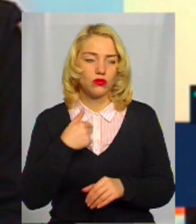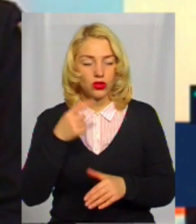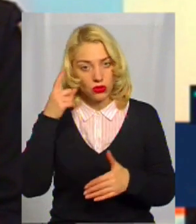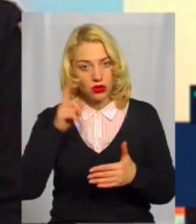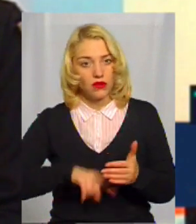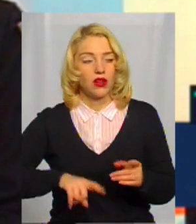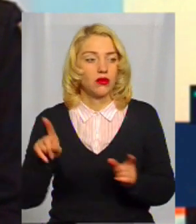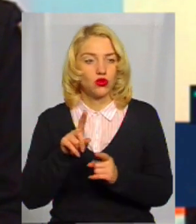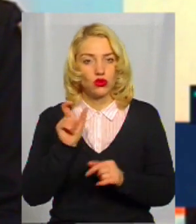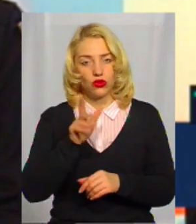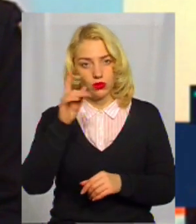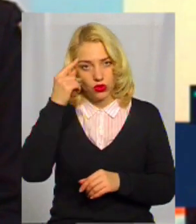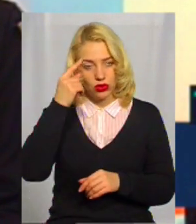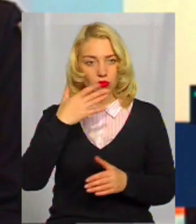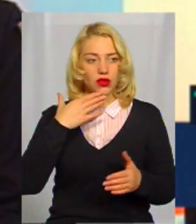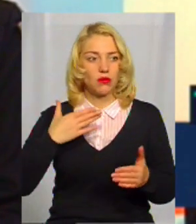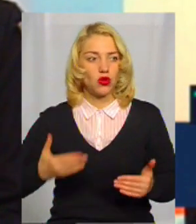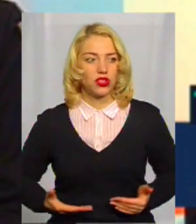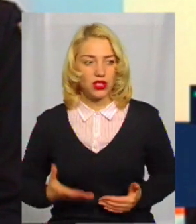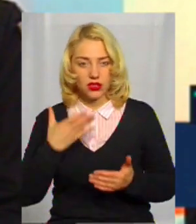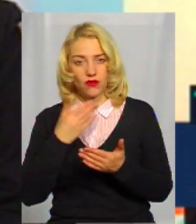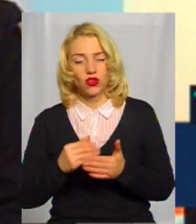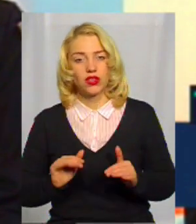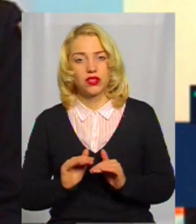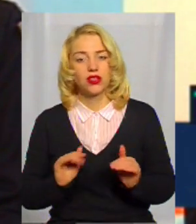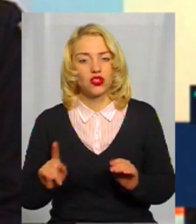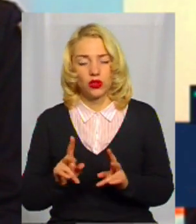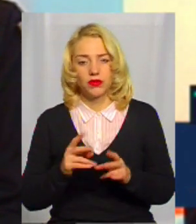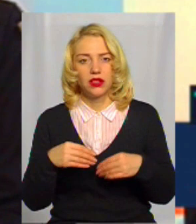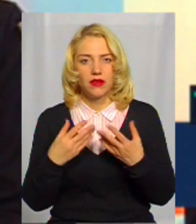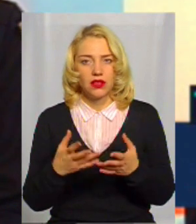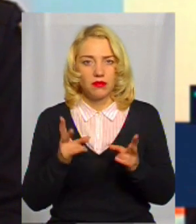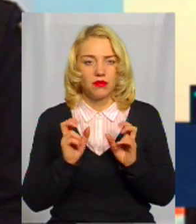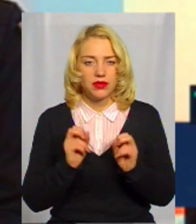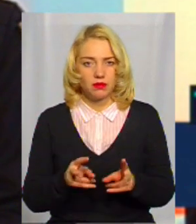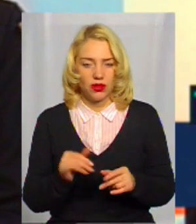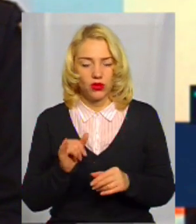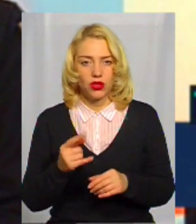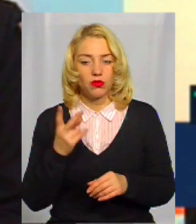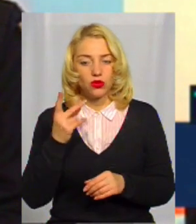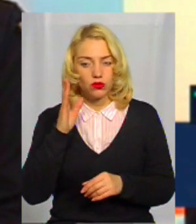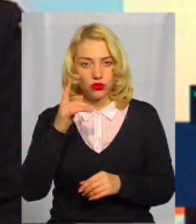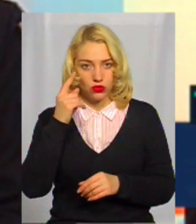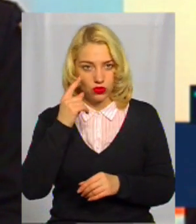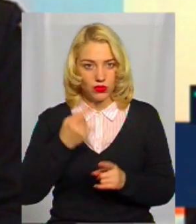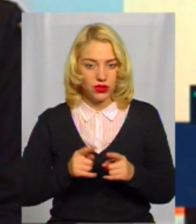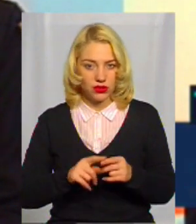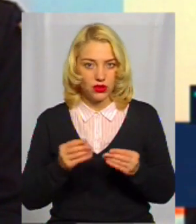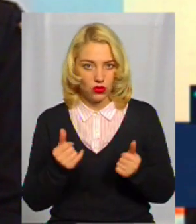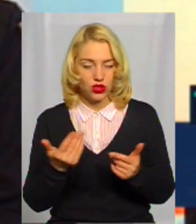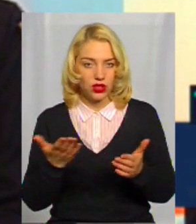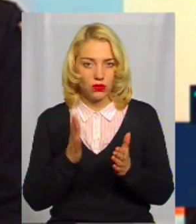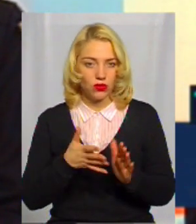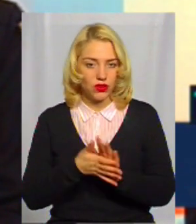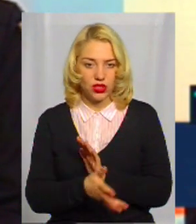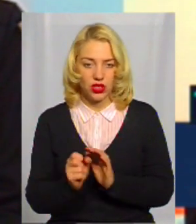будуть, по-перше, задумуватись про життя своїх дітей, щоб не наражати їх на небезпеку, а по-друге, будуть думати за ті кошти, які будуть витрачати